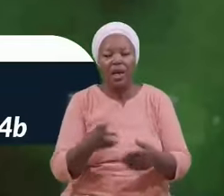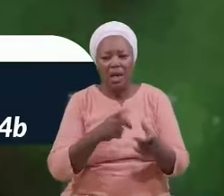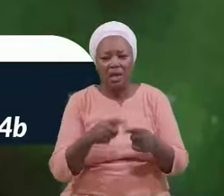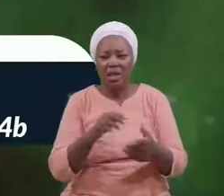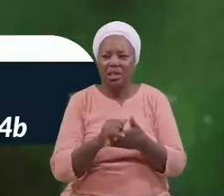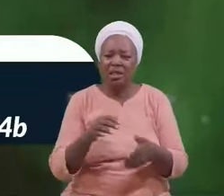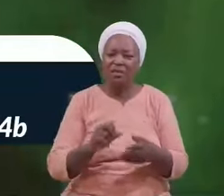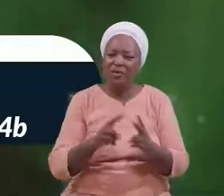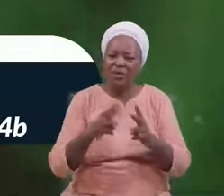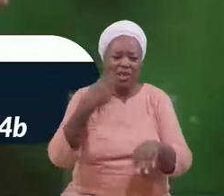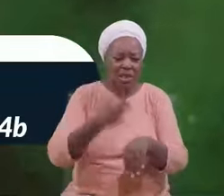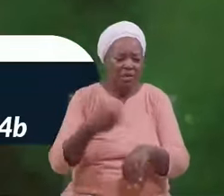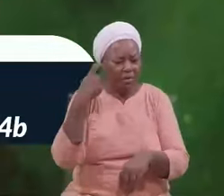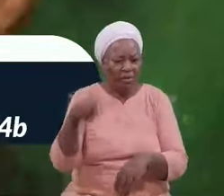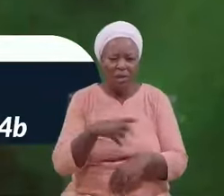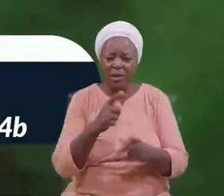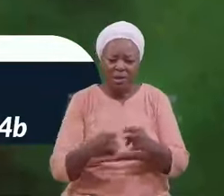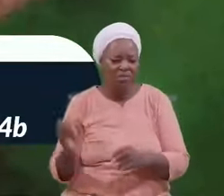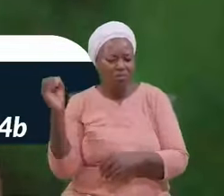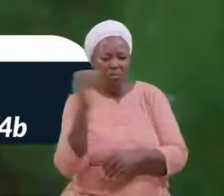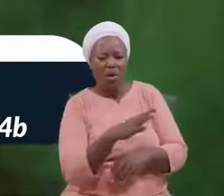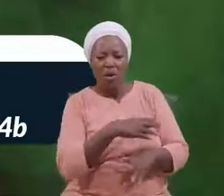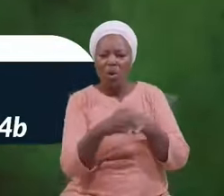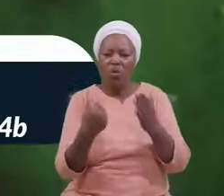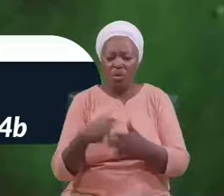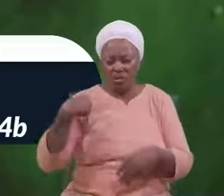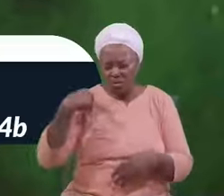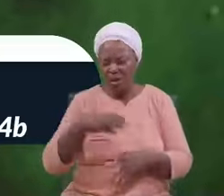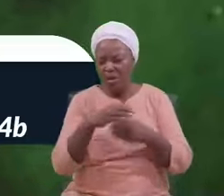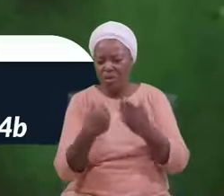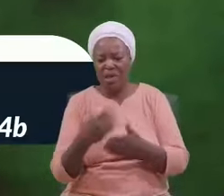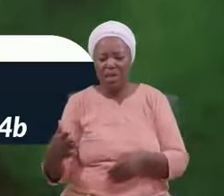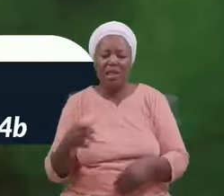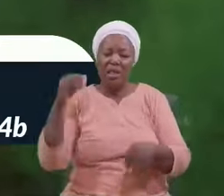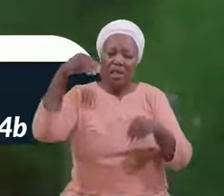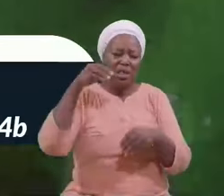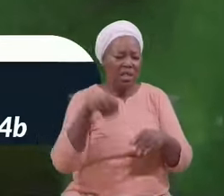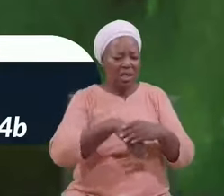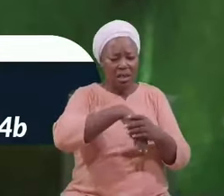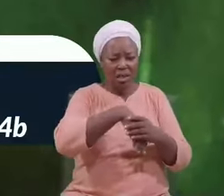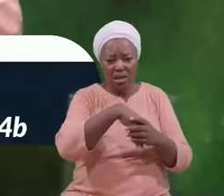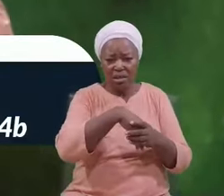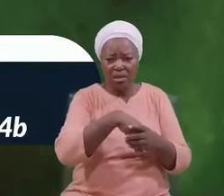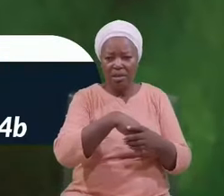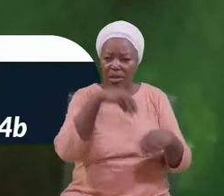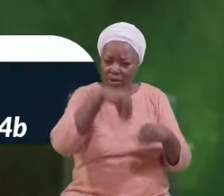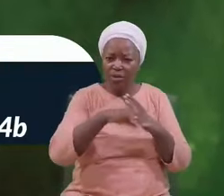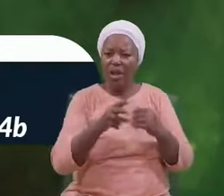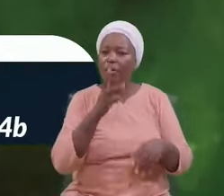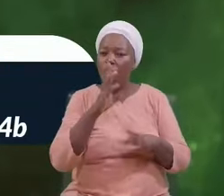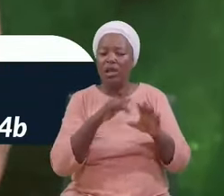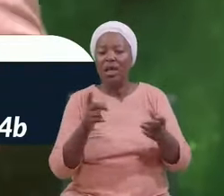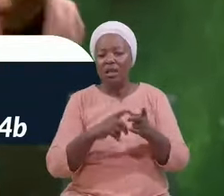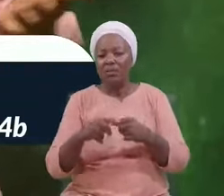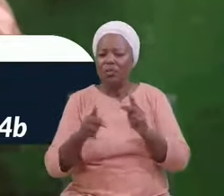et c'était difficile pour eux. Ils ont même jeté toute la cargaison dans la mer et les gens ne